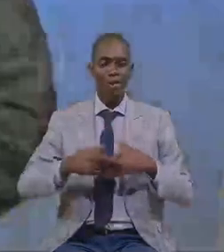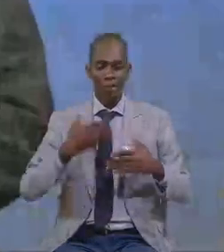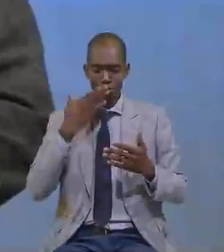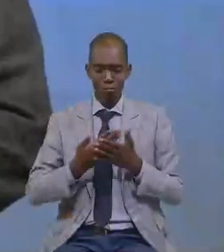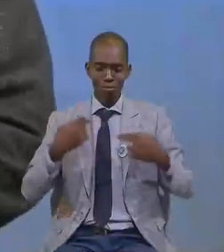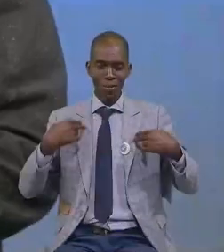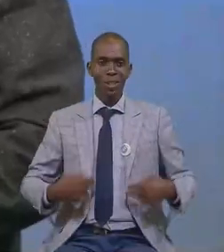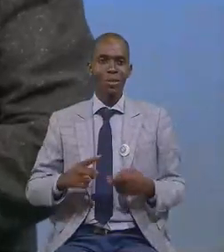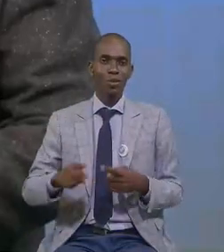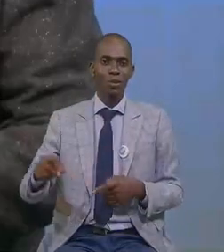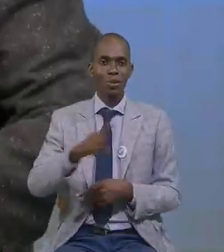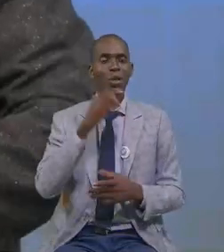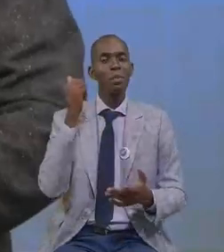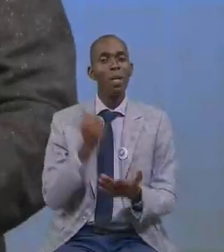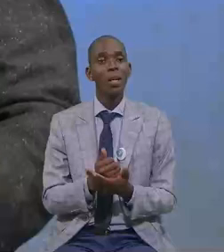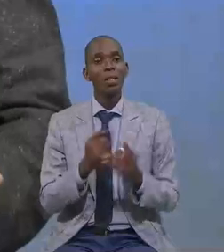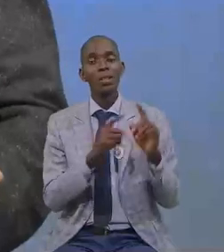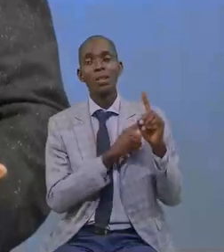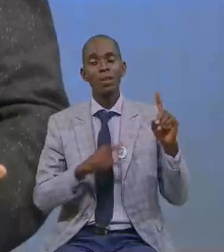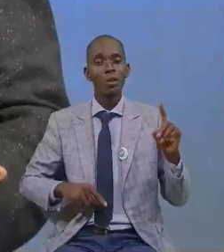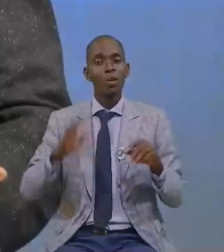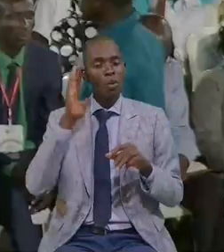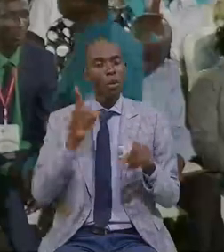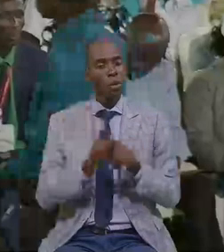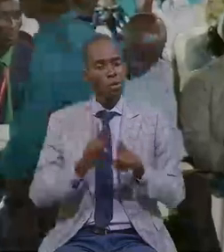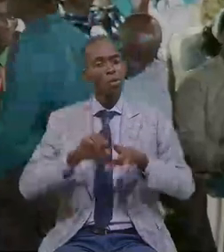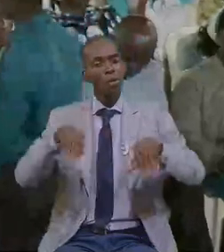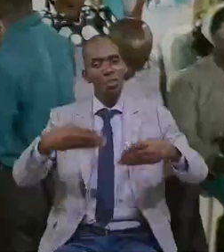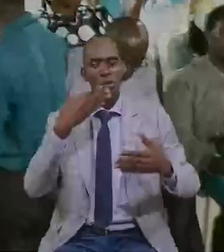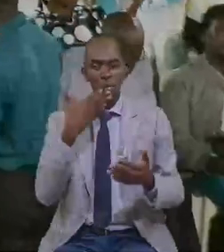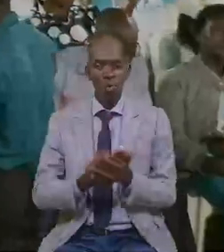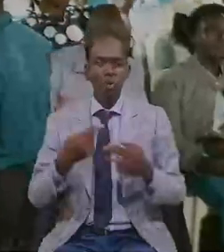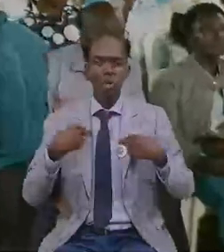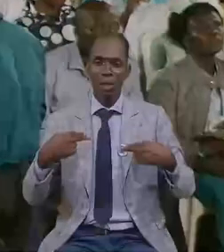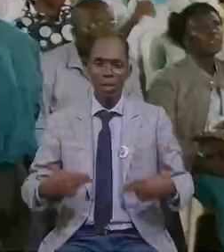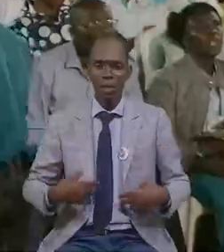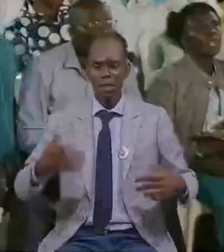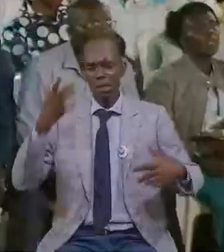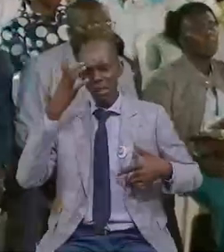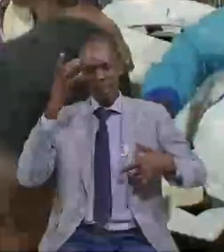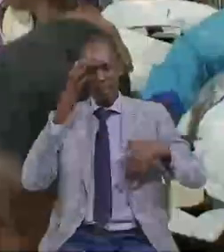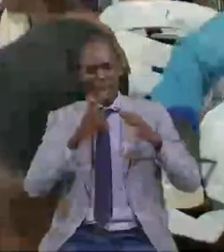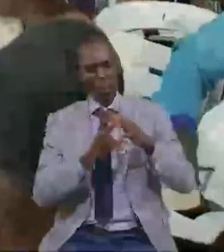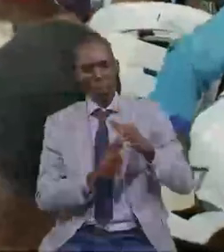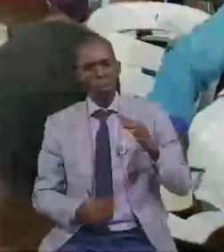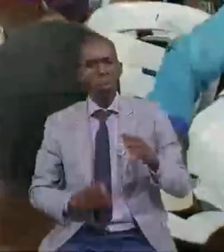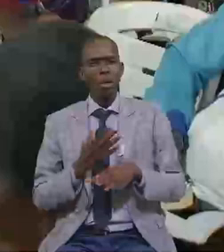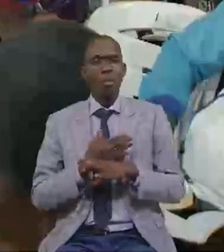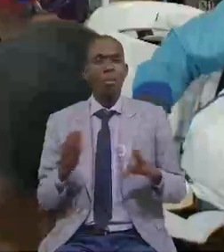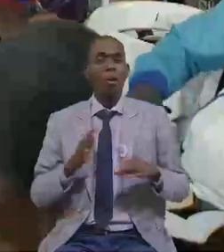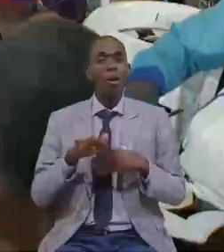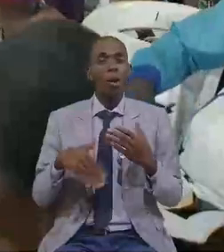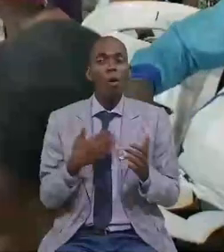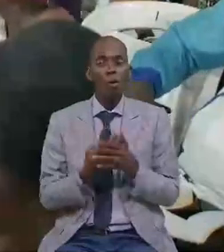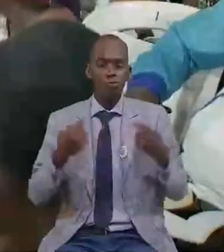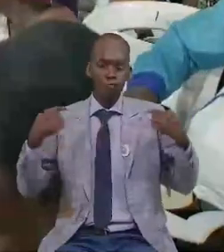guérirai. Le Seigneur va restaurer votre guérison. La maladie va disparaître. toutes les